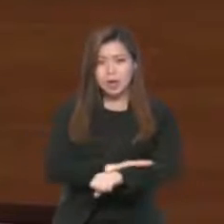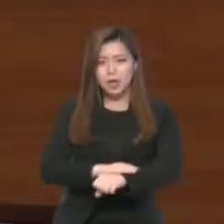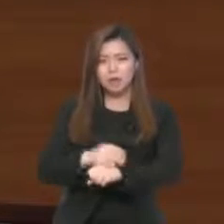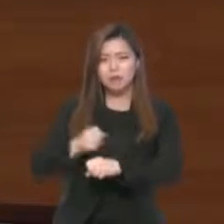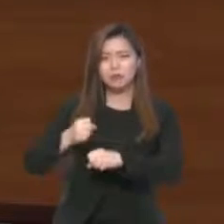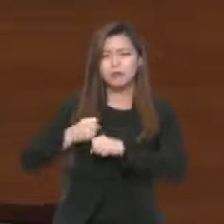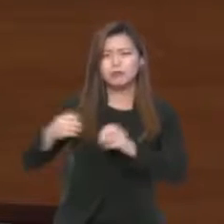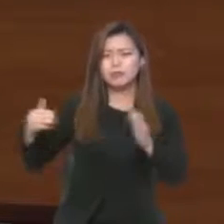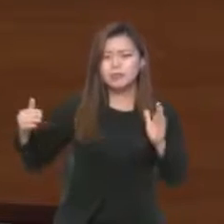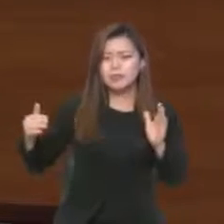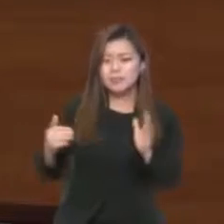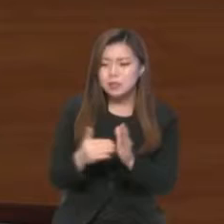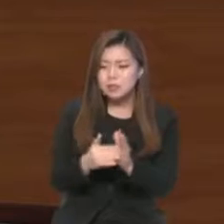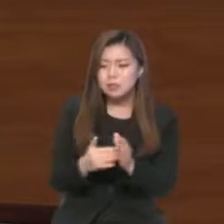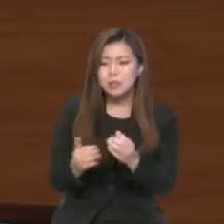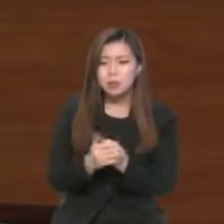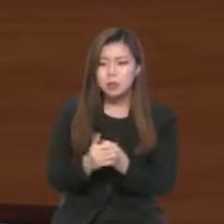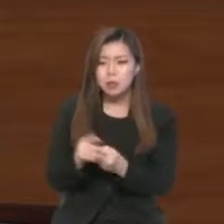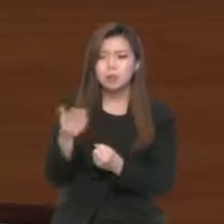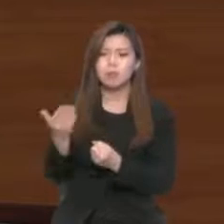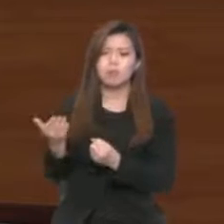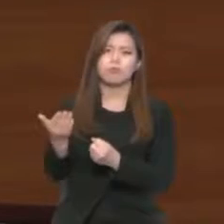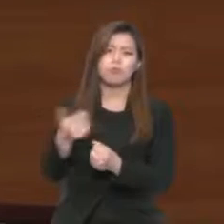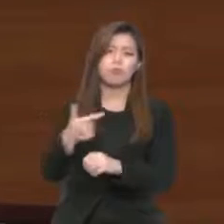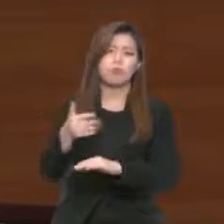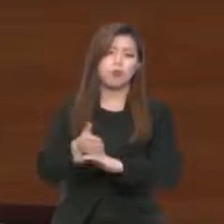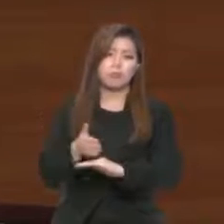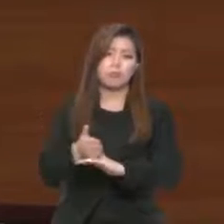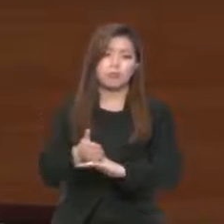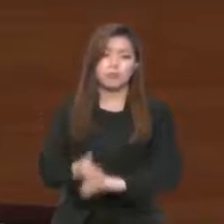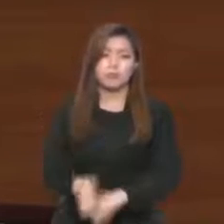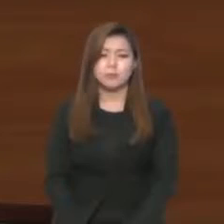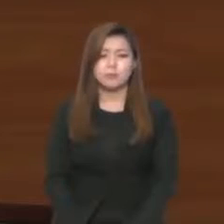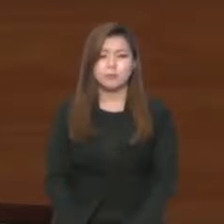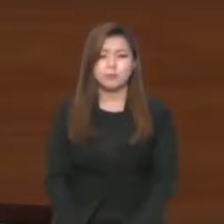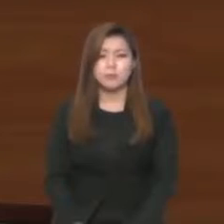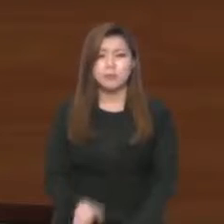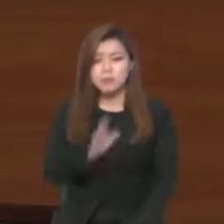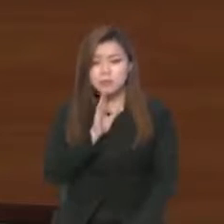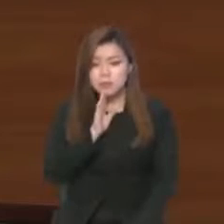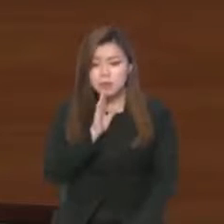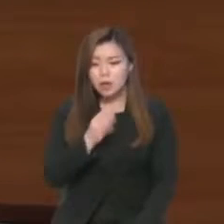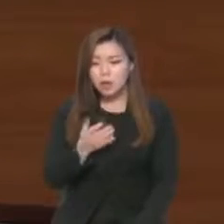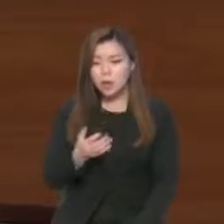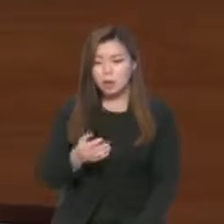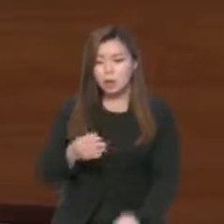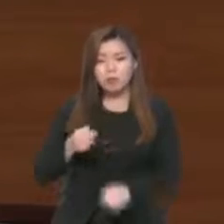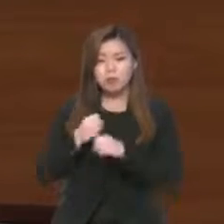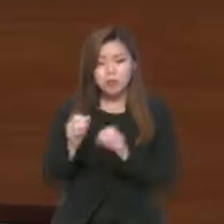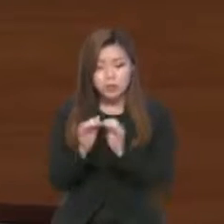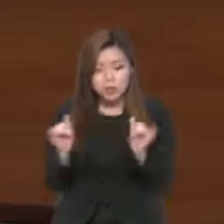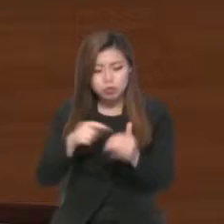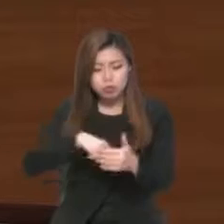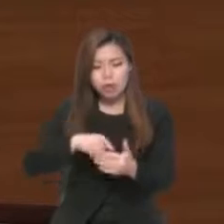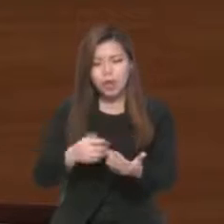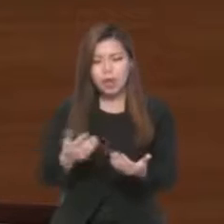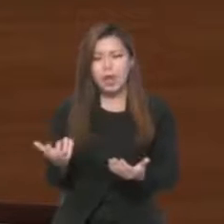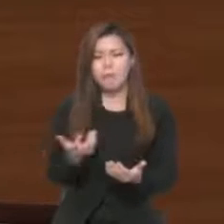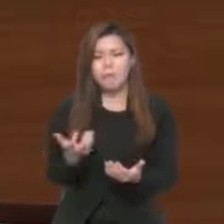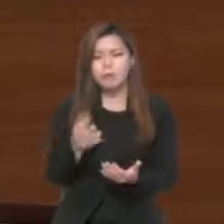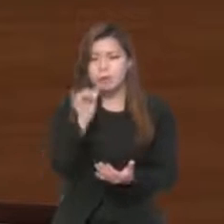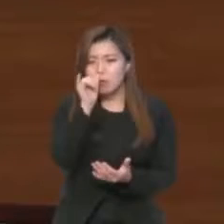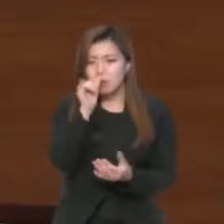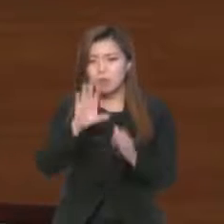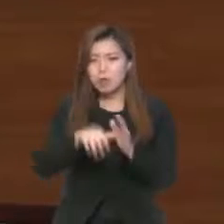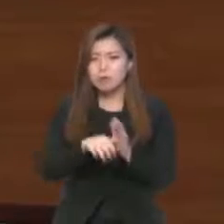감사합니다. 앞으로 제 아들처럼 아프거나 하는 사병이 병사가 생긴다면 또 잘 보호되기를